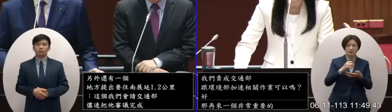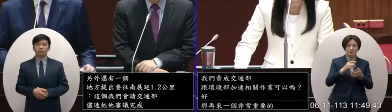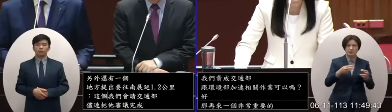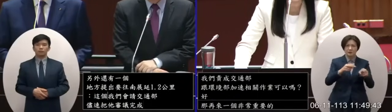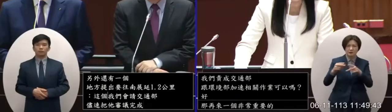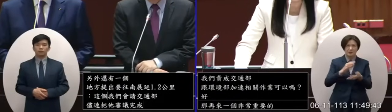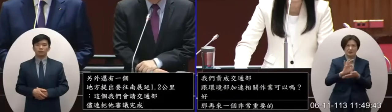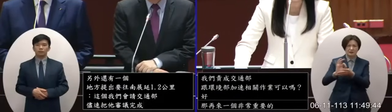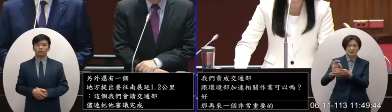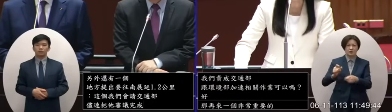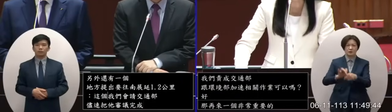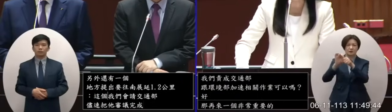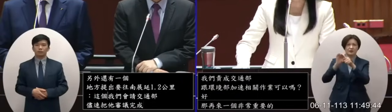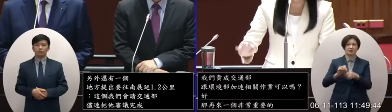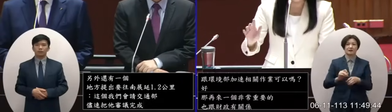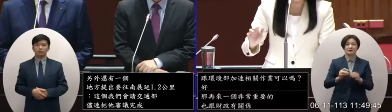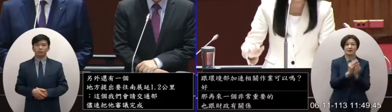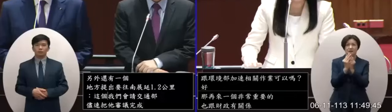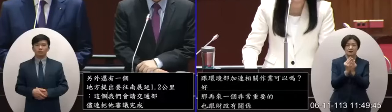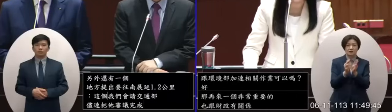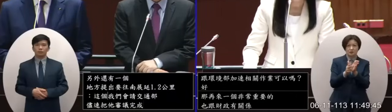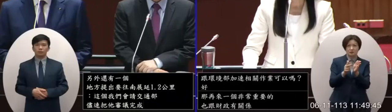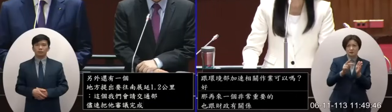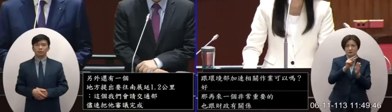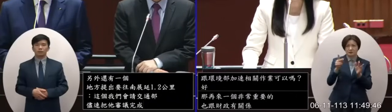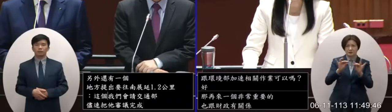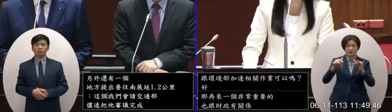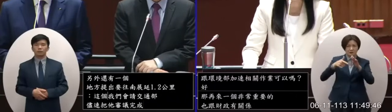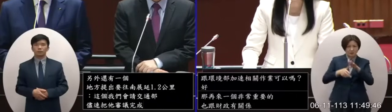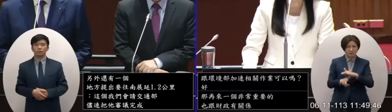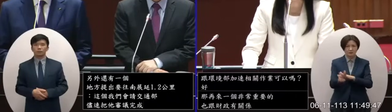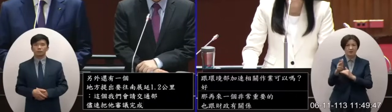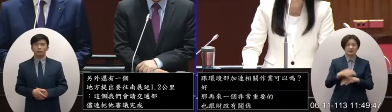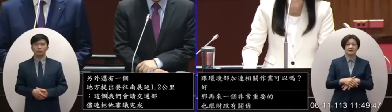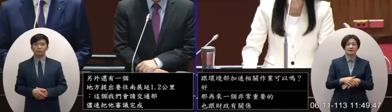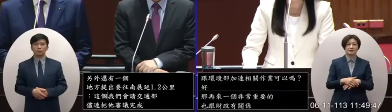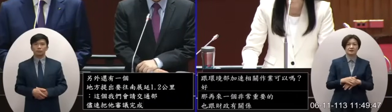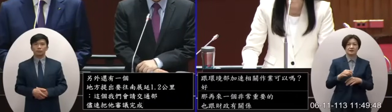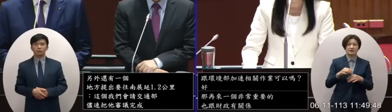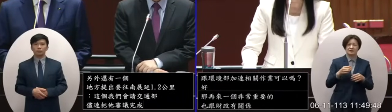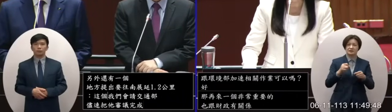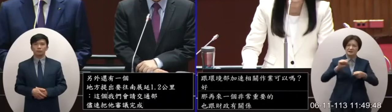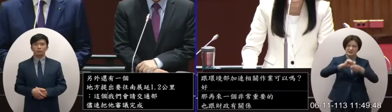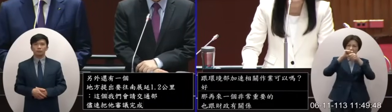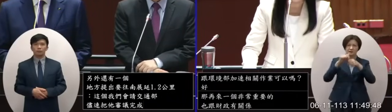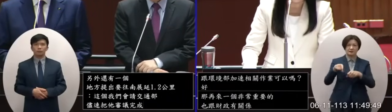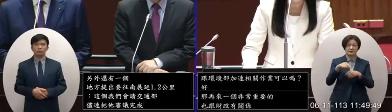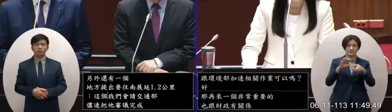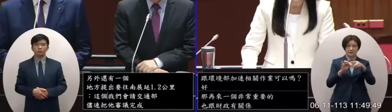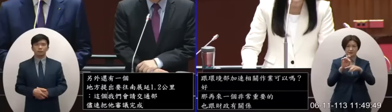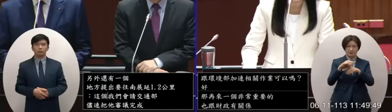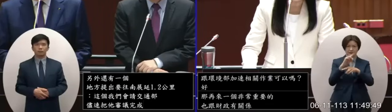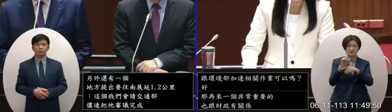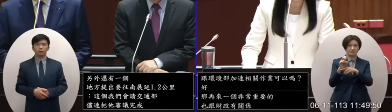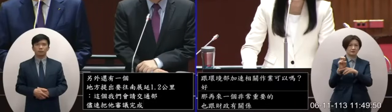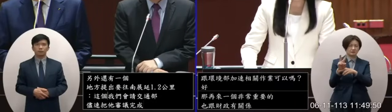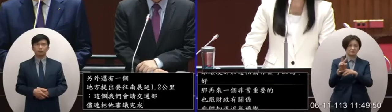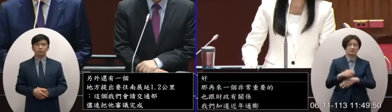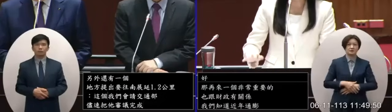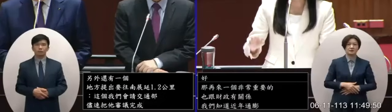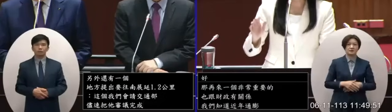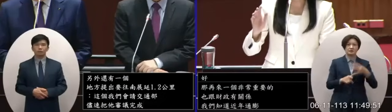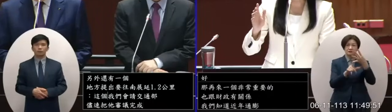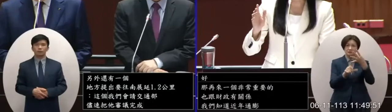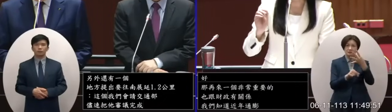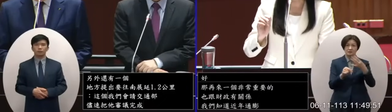25%，所以桃园铁路地下化目前整个招标的情况大概平均都是溢价122%。好，122%。那我们四